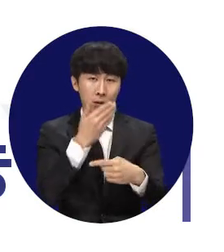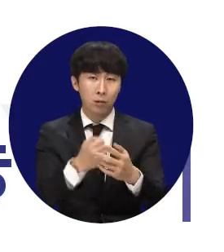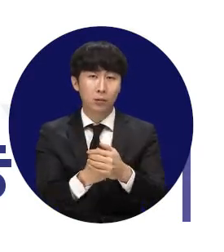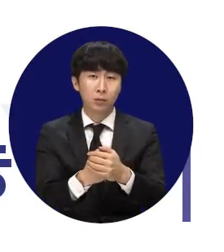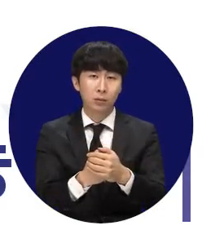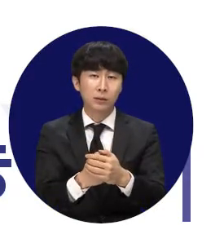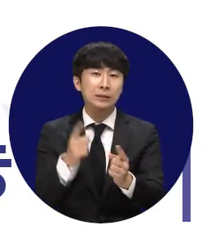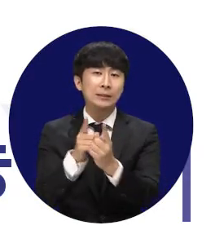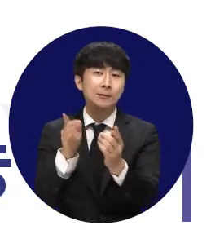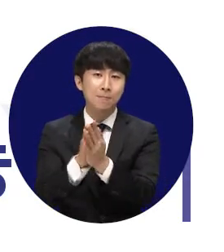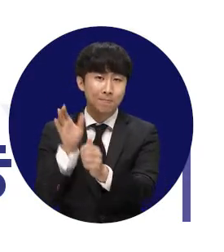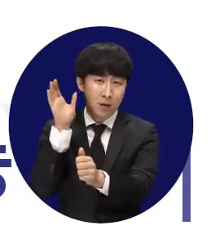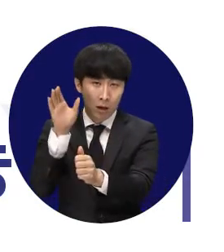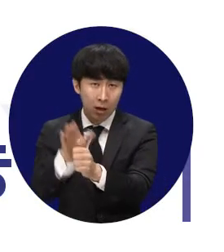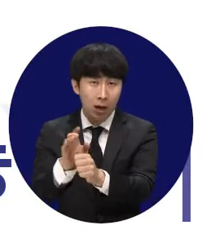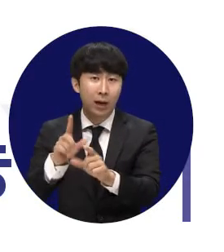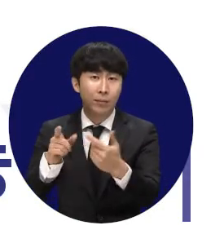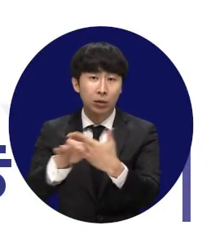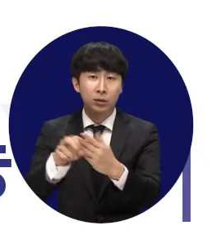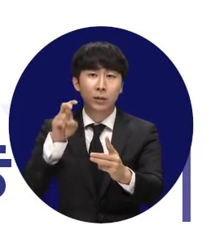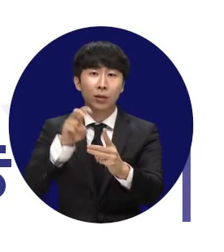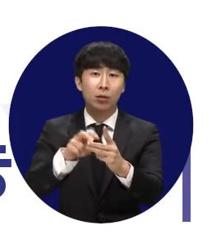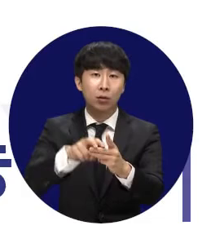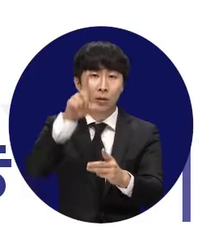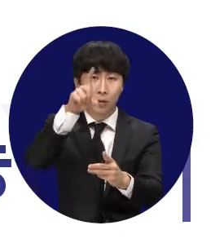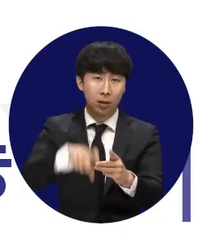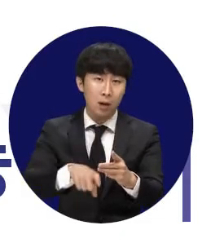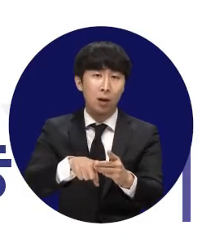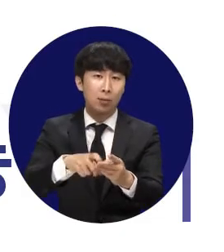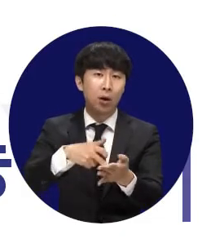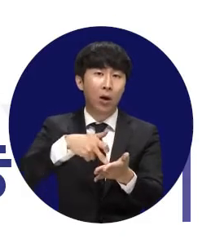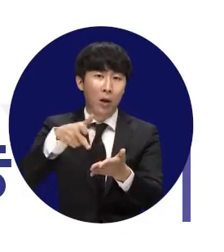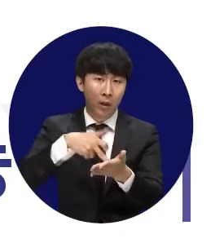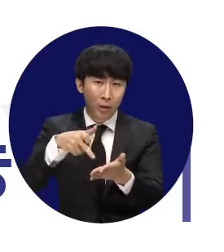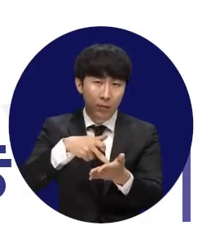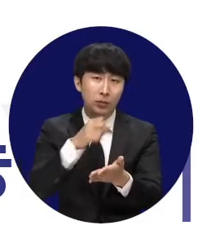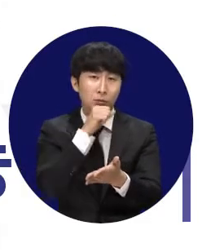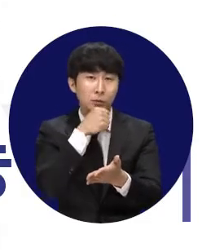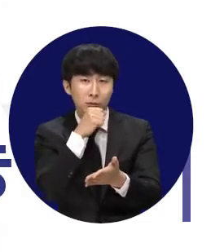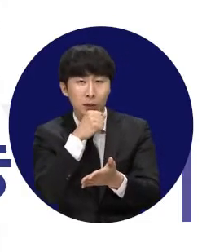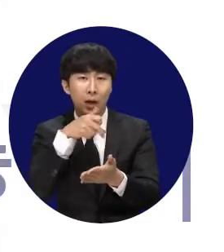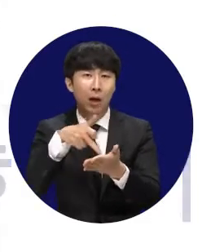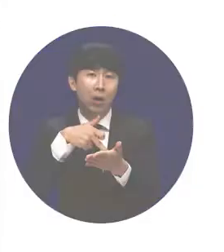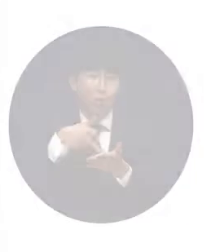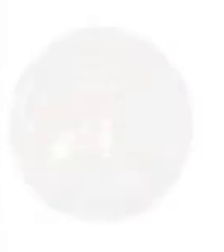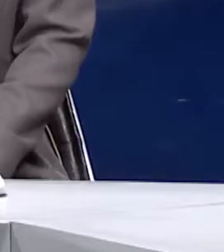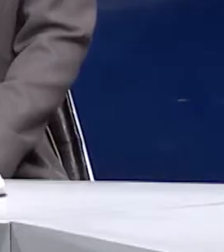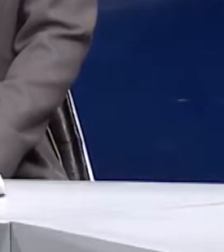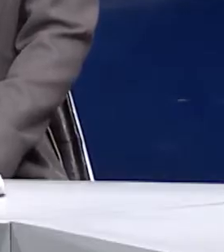정치후원금센터, 신용카드, 신용카드 포인트, 카카오페이 등 간편결제를 이용하여 기부할 수 있습니다.